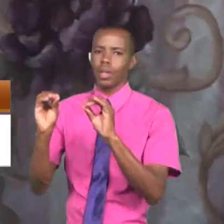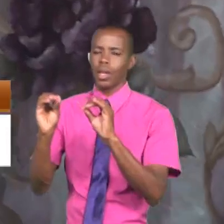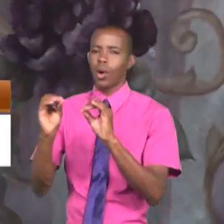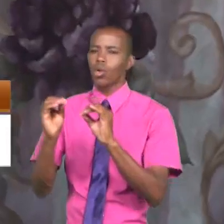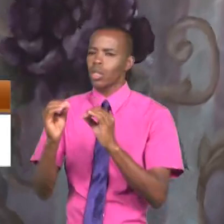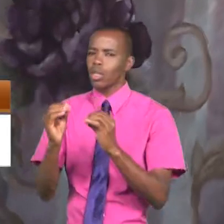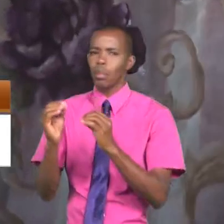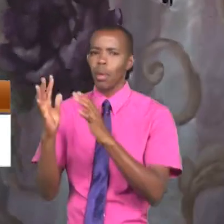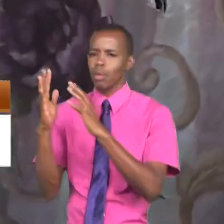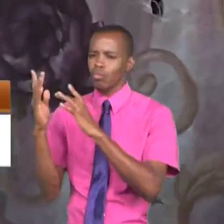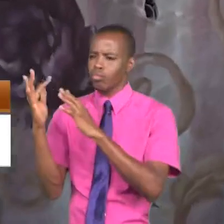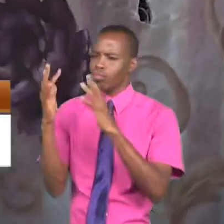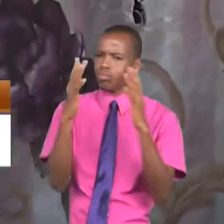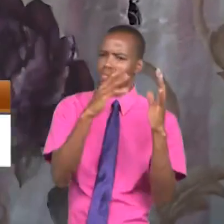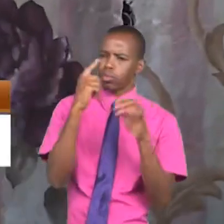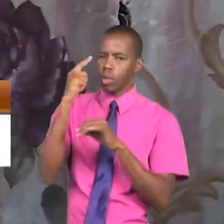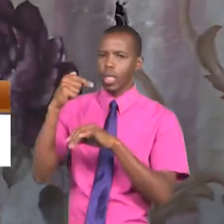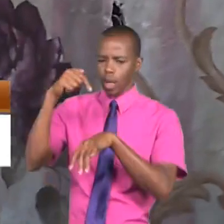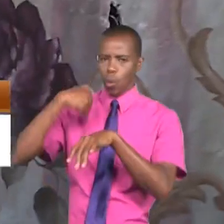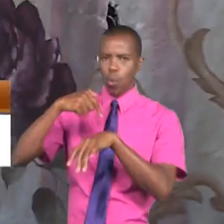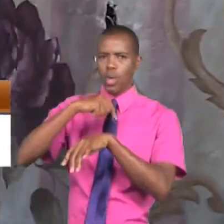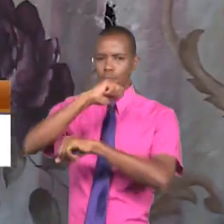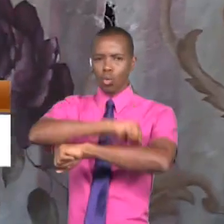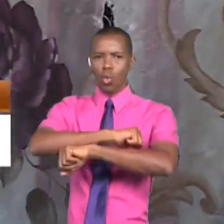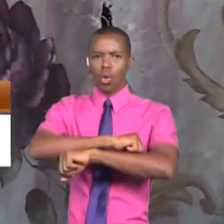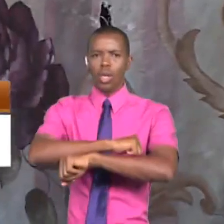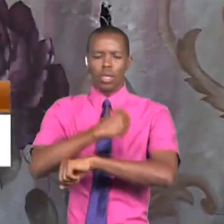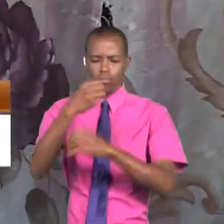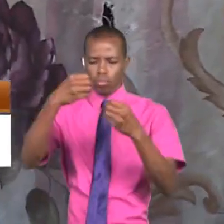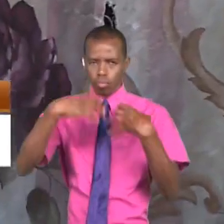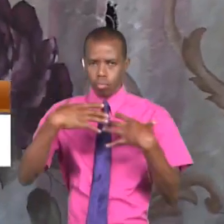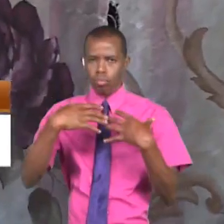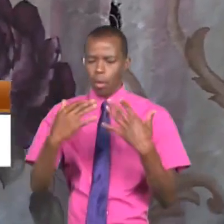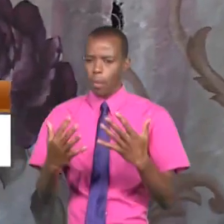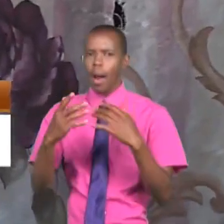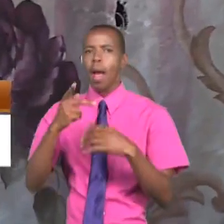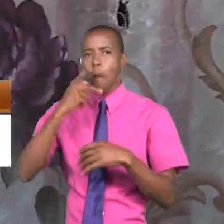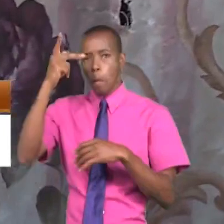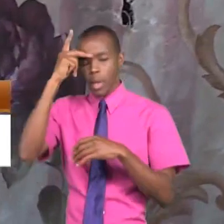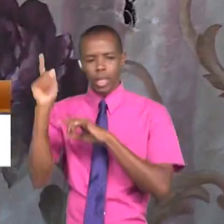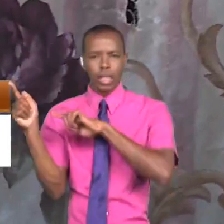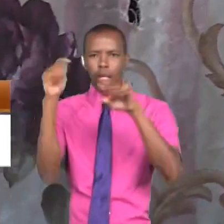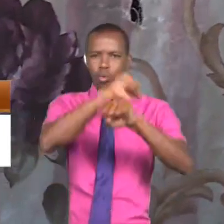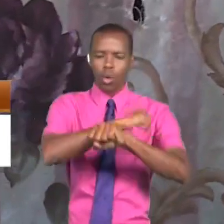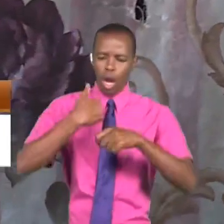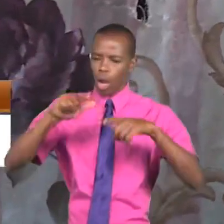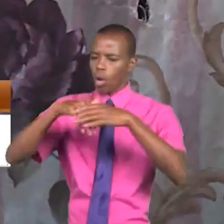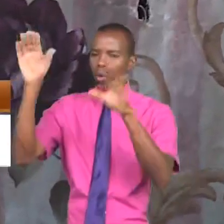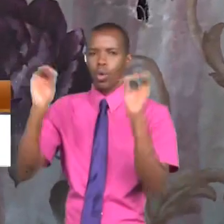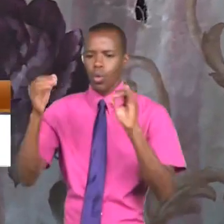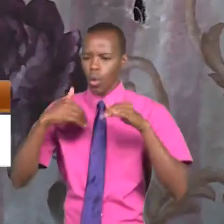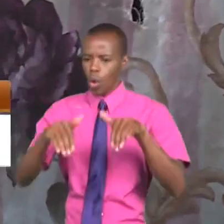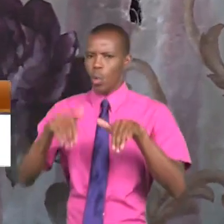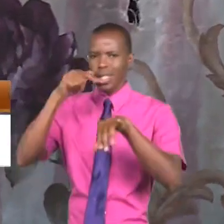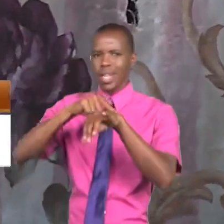smoke. Tukua shule tukaambua kuna chomeka. Wazazi walikujanga huko shule. Sasa tungeruhusiwa kutoka nje. Tukaongoja hadi kitu